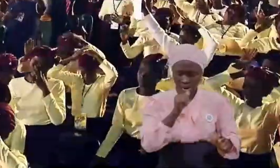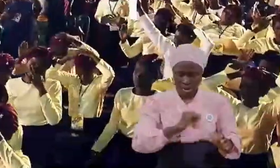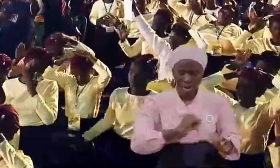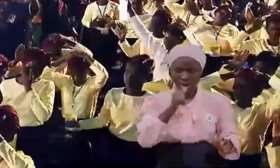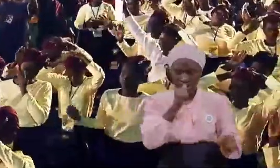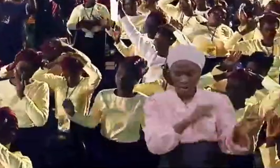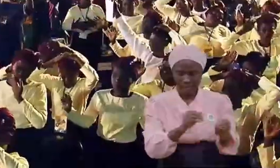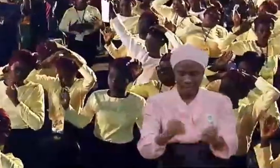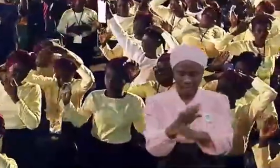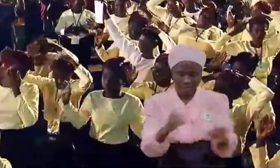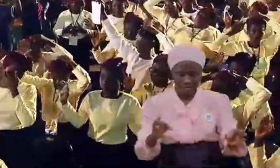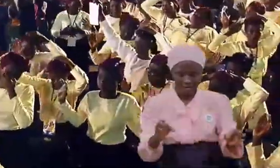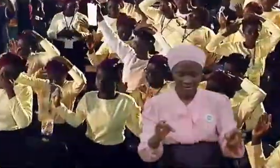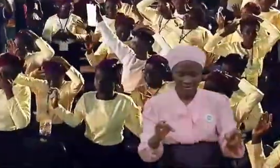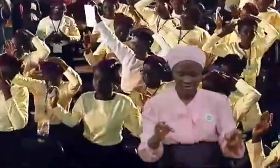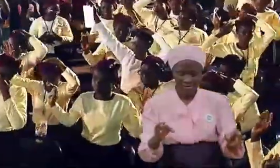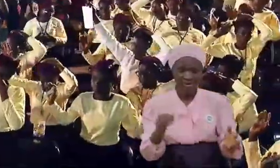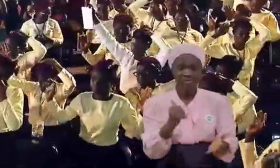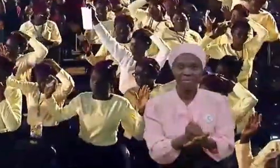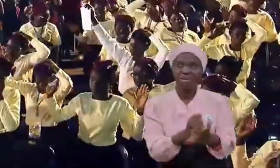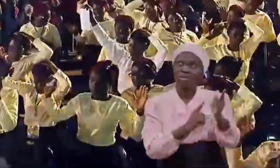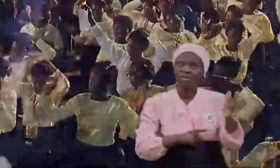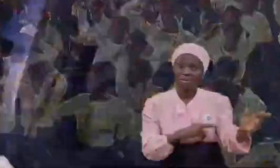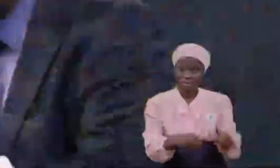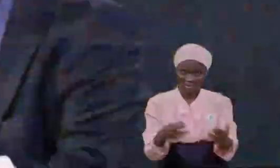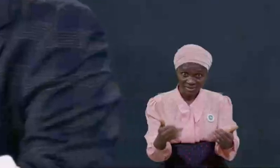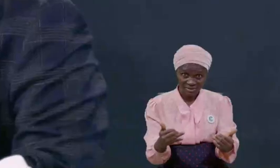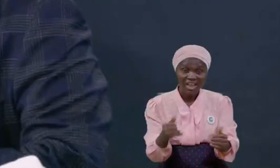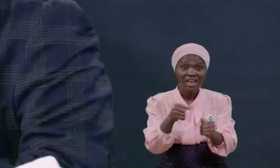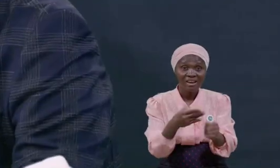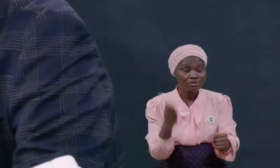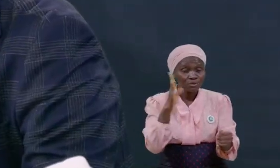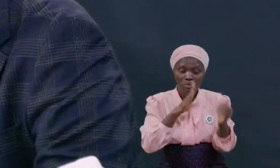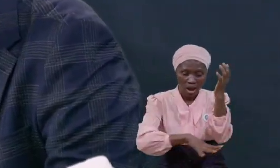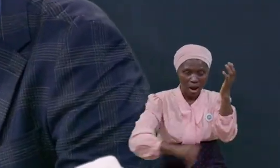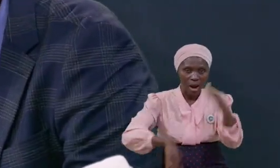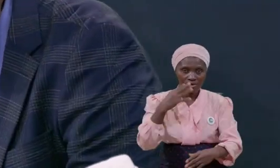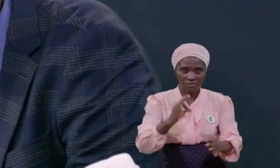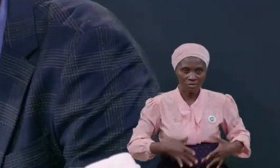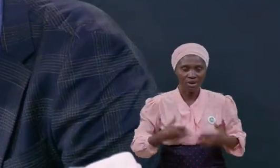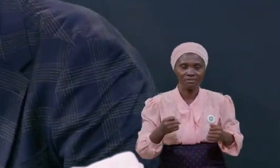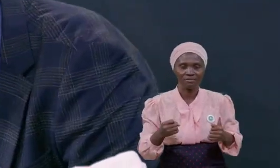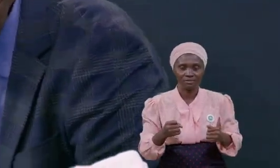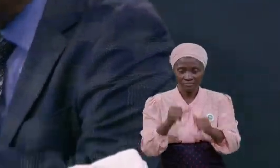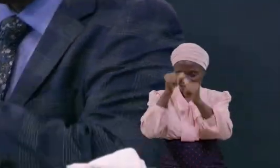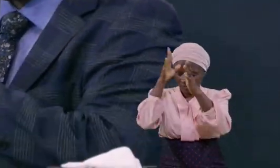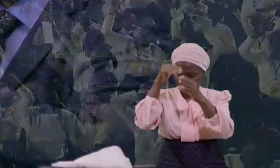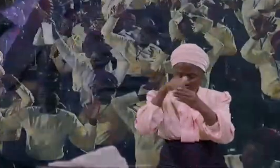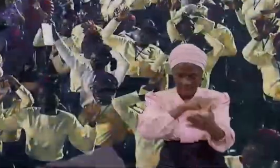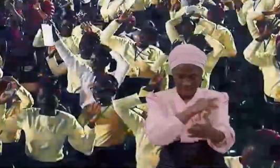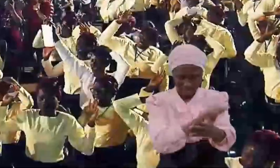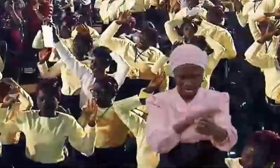prêt maintenant. Et tout sera déraciné de ta vie. Père, au nom puissant de